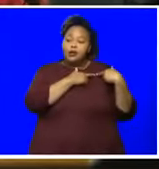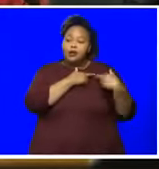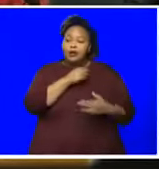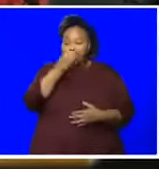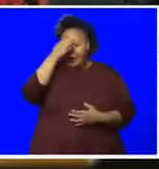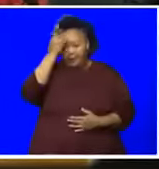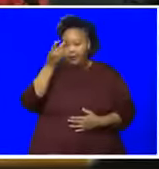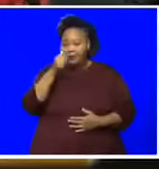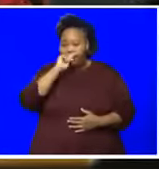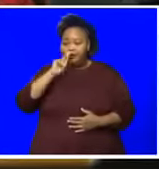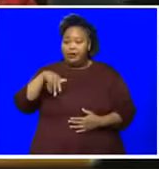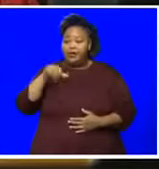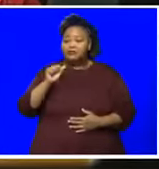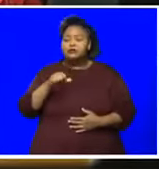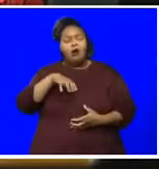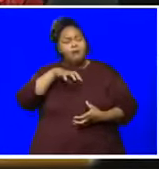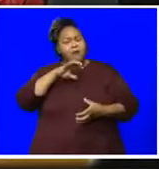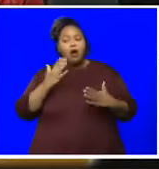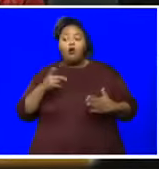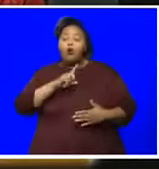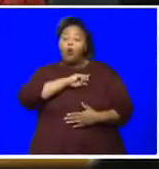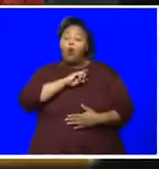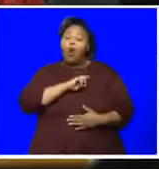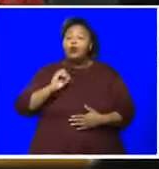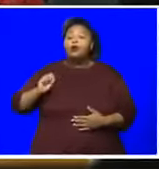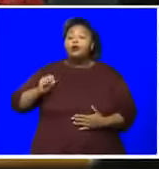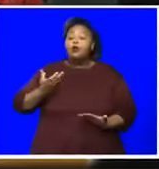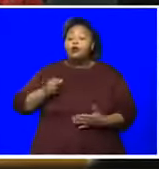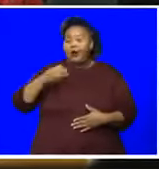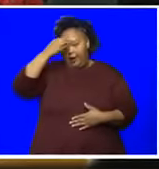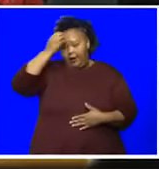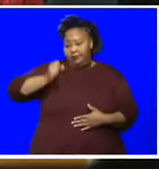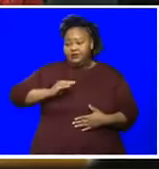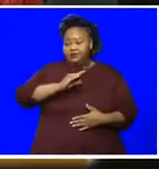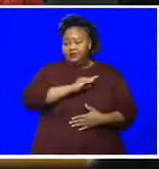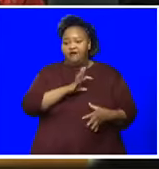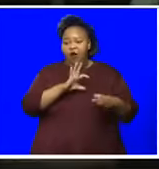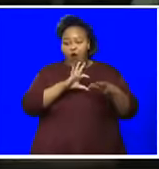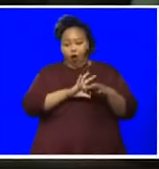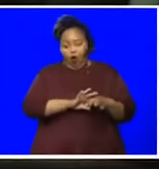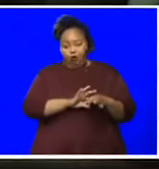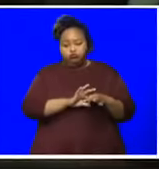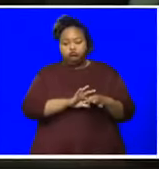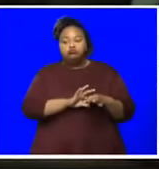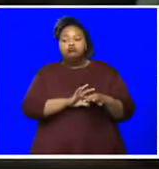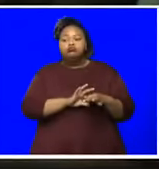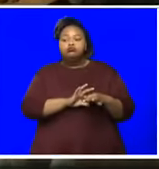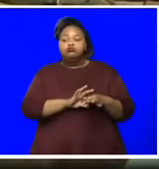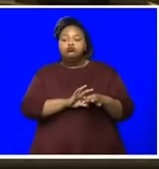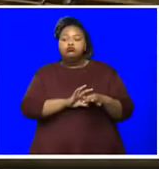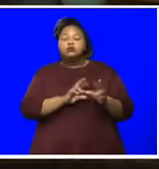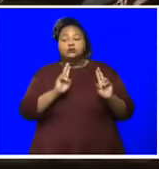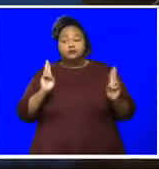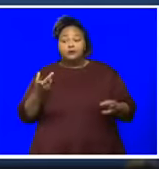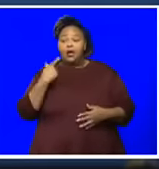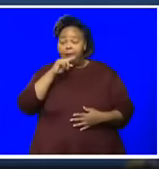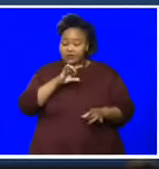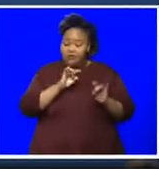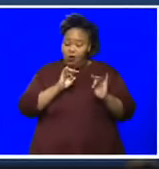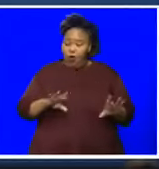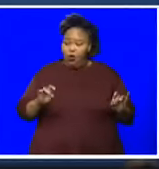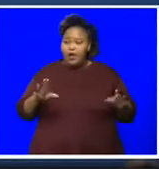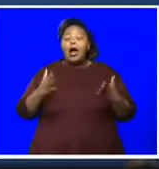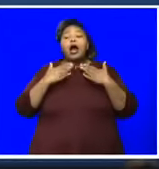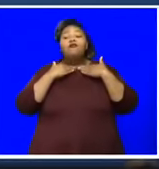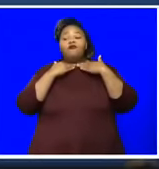kwekuva kuthi kunesisebenti sembuso lesihola sihlede ekhaya ngenxa yokuthi asifuni kuyiswa kulelinye litiko.